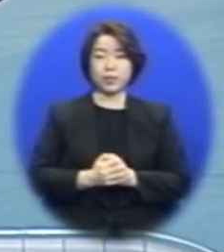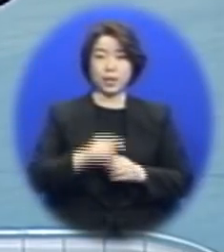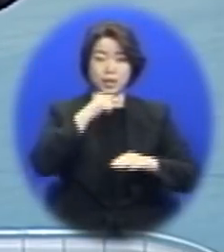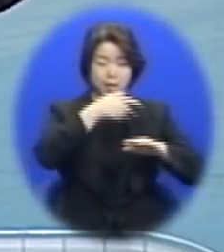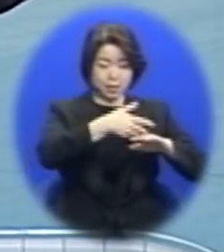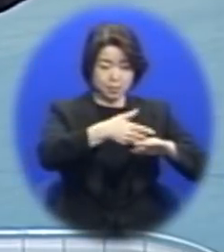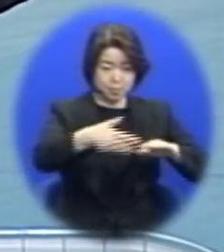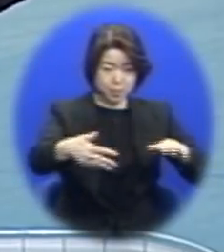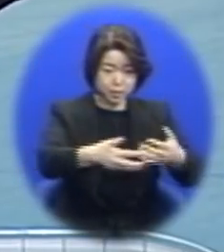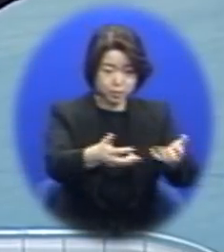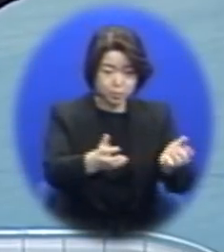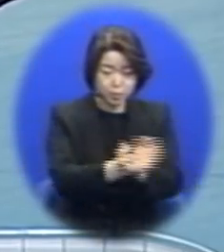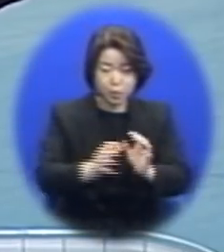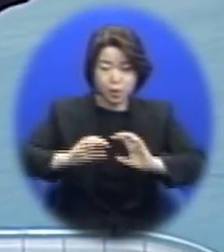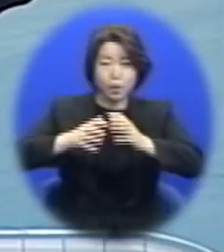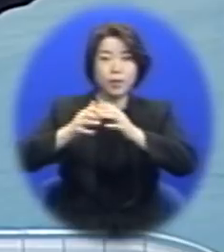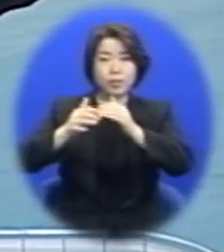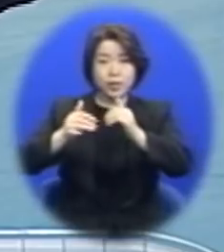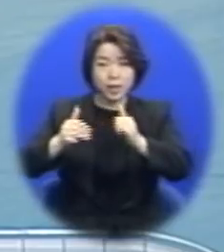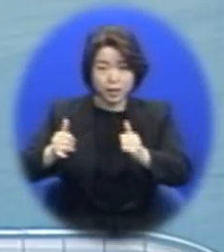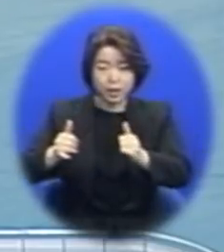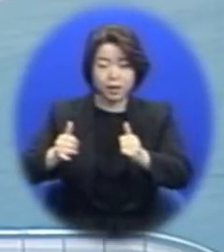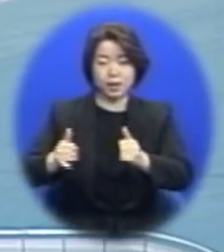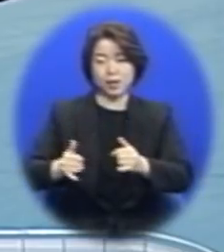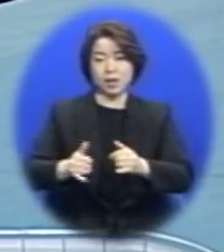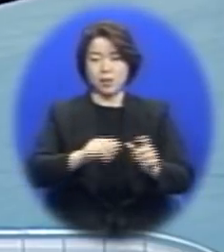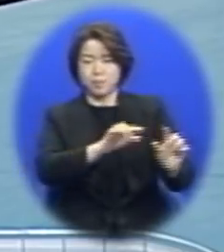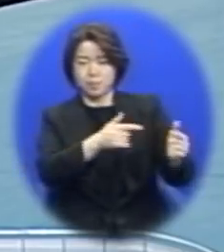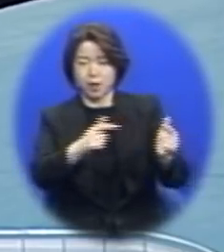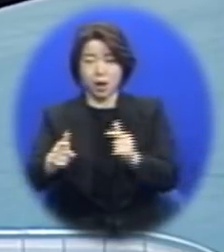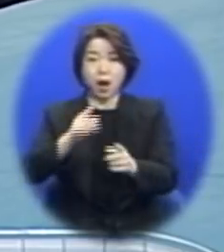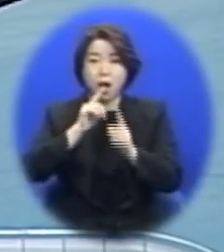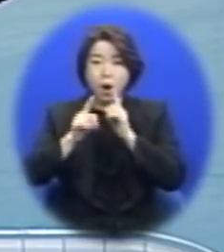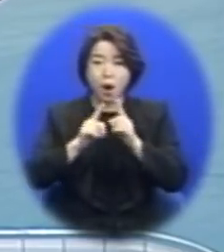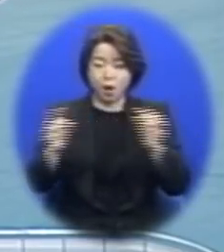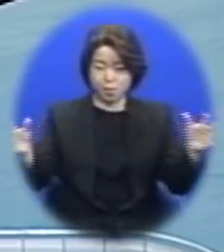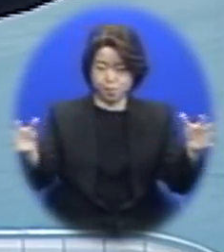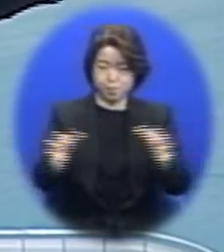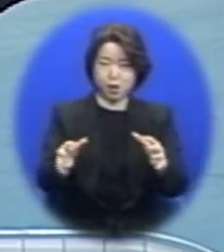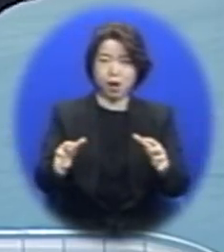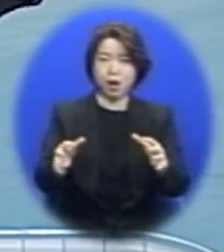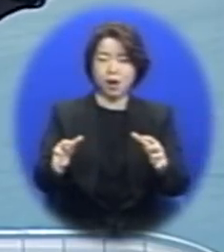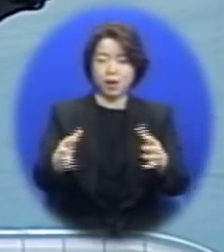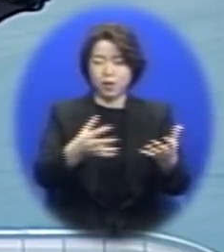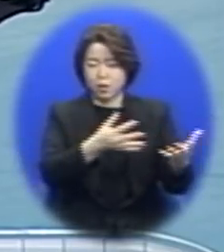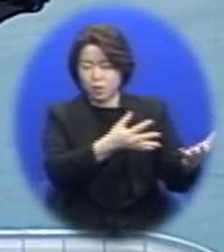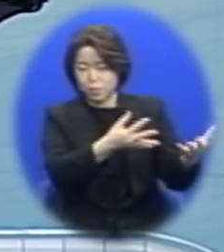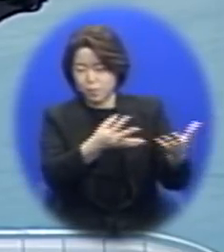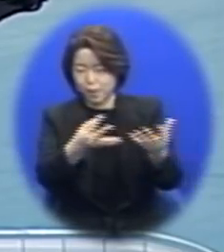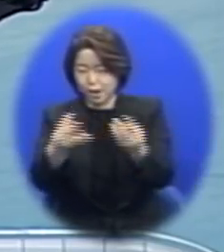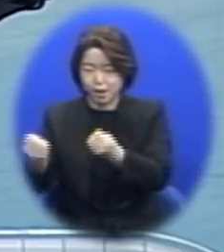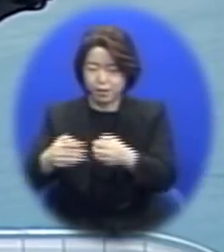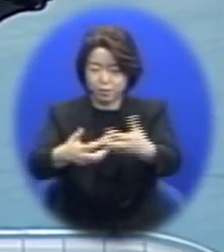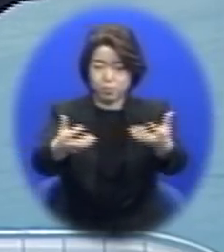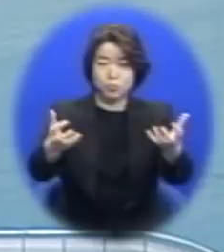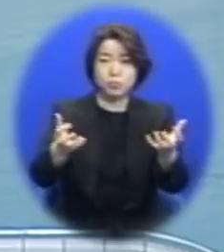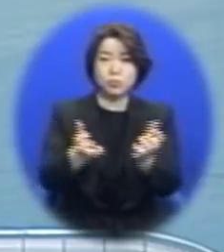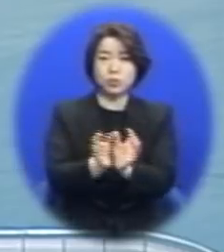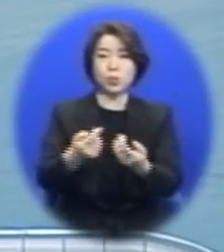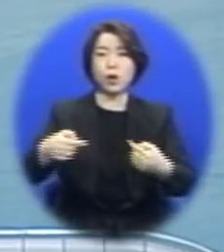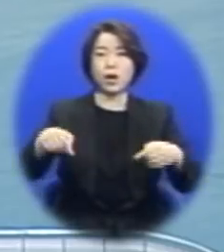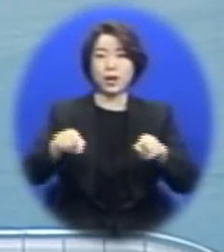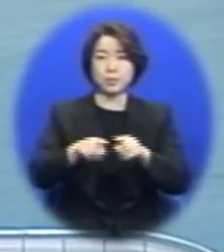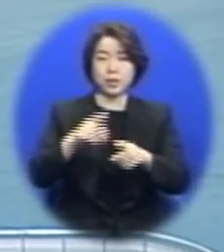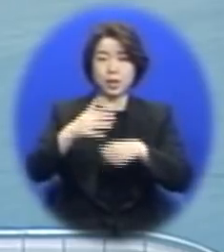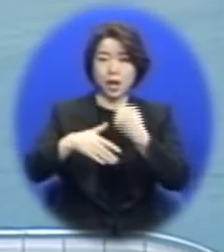민족과 종족과 나라와 언어, 각 나라 언어에서 모인 허다히 많은 무리들과 함께